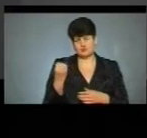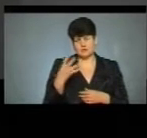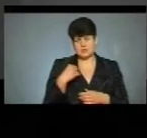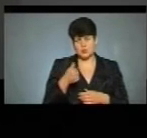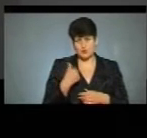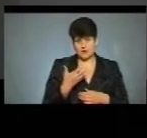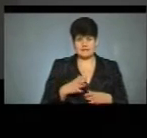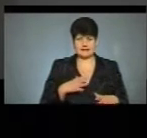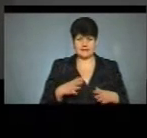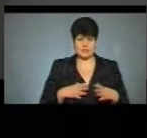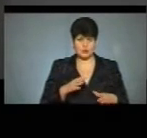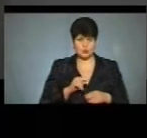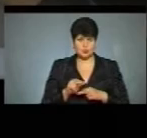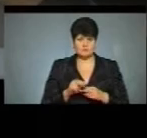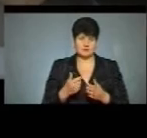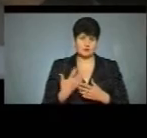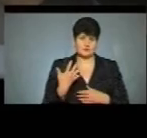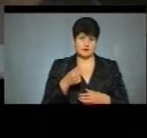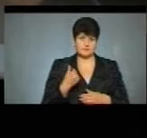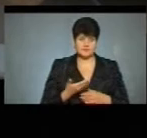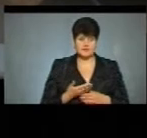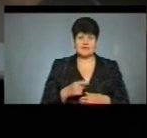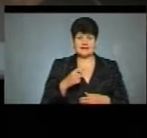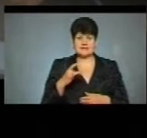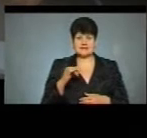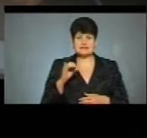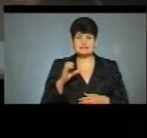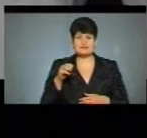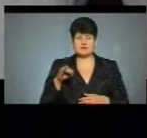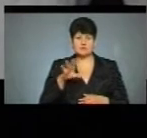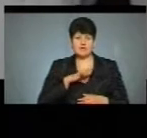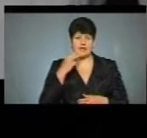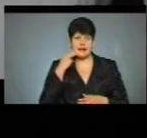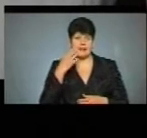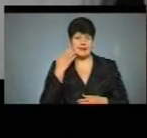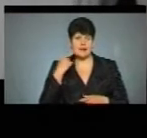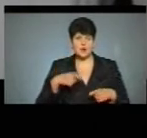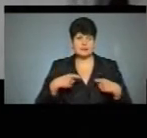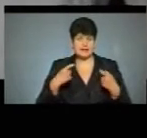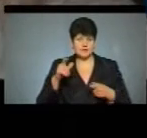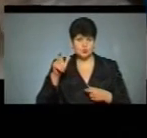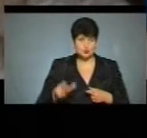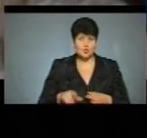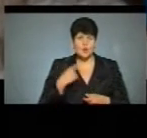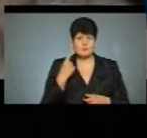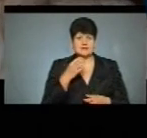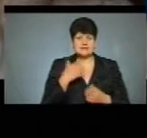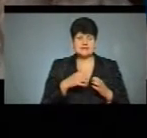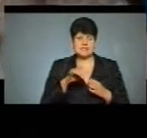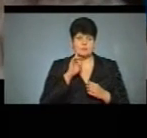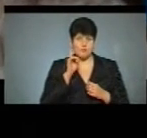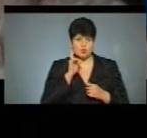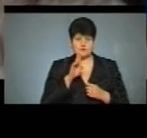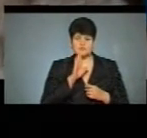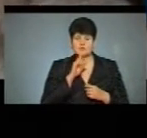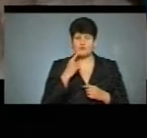років, тренує близько 5 років. Христина Стефанишина стала кращою легкоатлеткою області серед молоді. Дівчина каже,